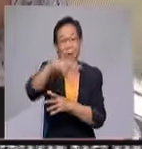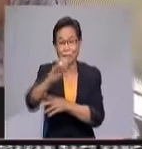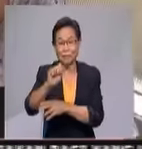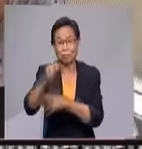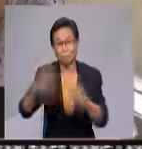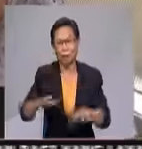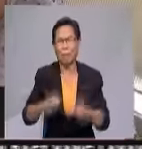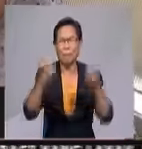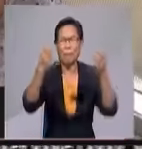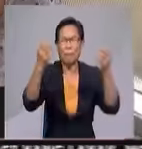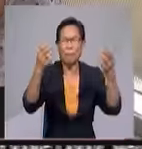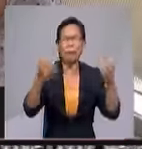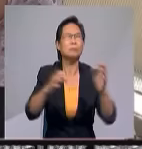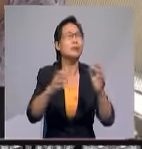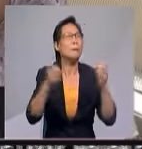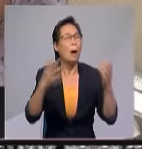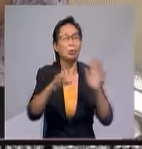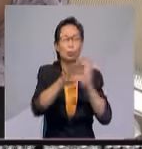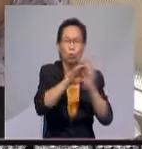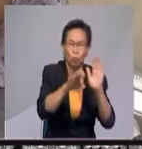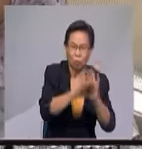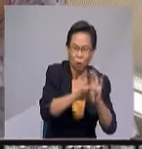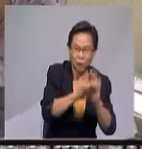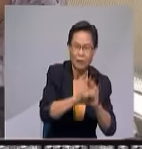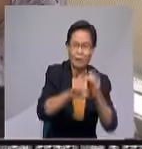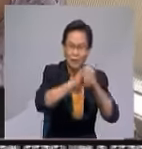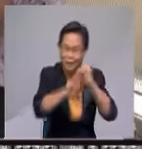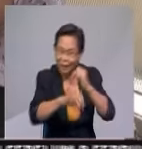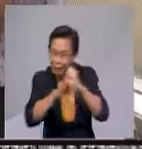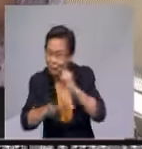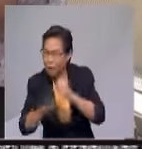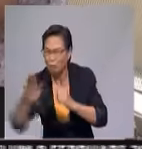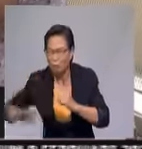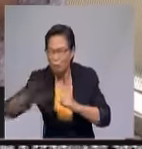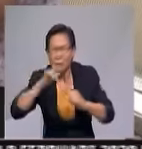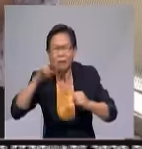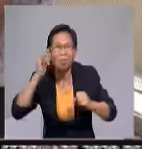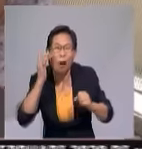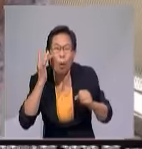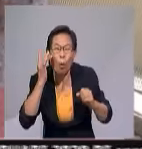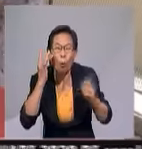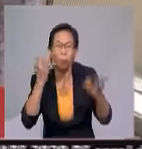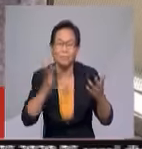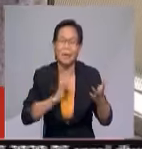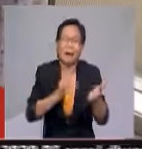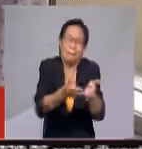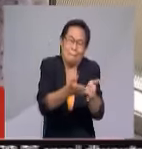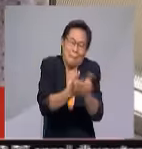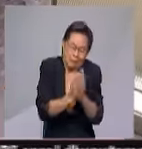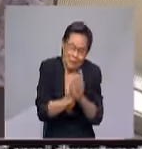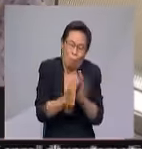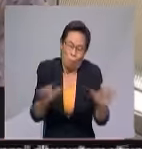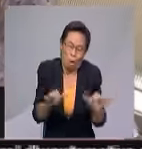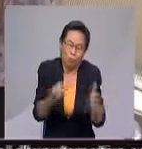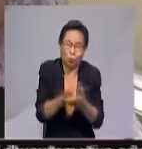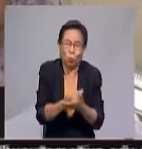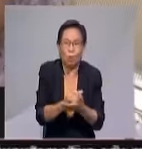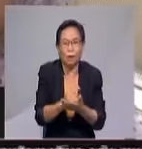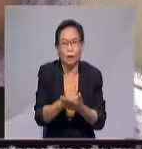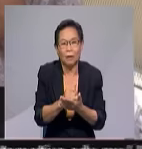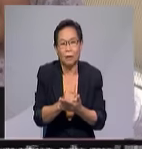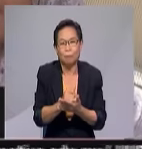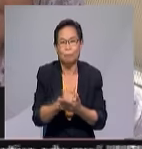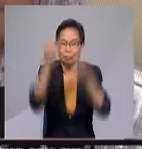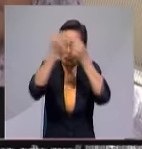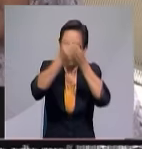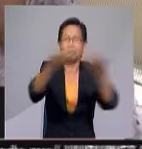perbanyakkan lagi lah. Macam contohnya dari segi iklan lah. Sebab tak ramai tahu kan benda ni. So saya minta kalau nak buat tu biar inform